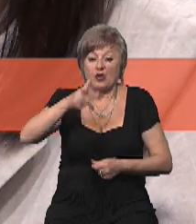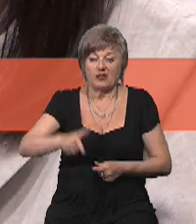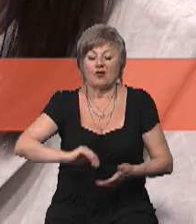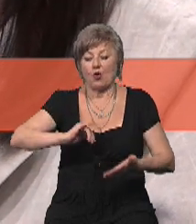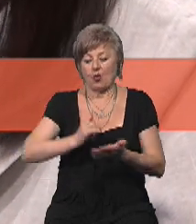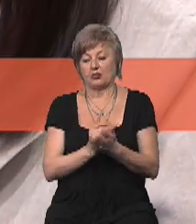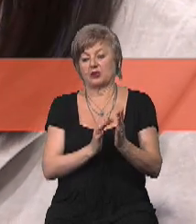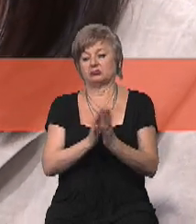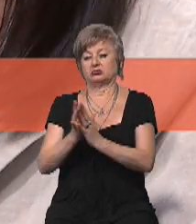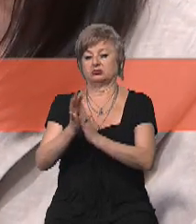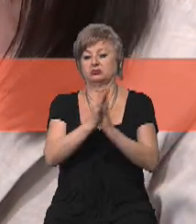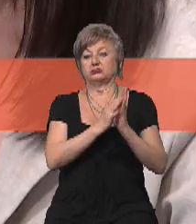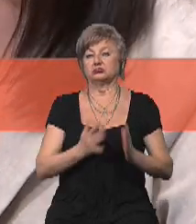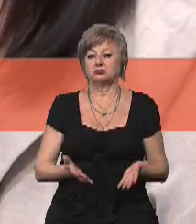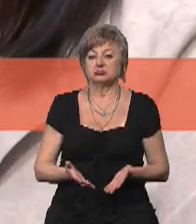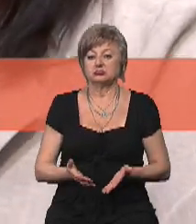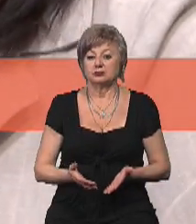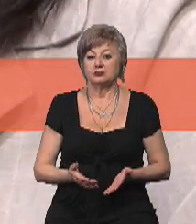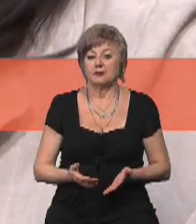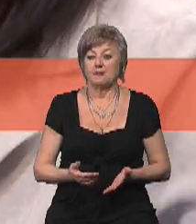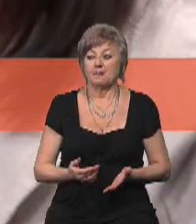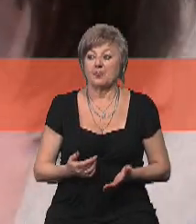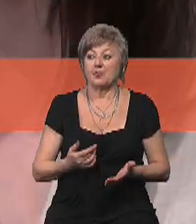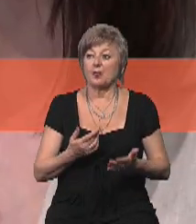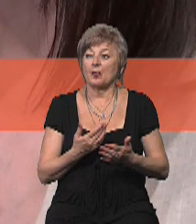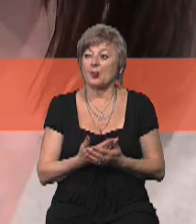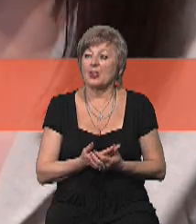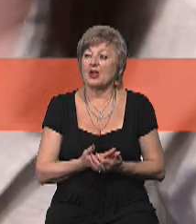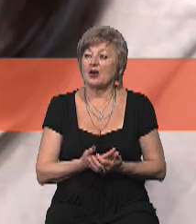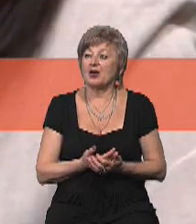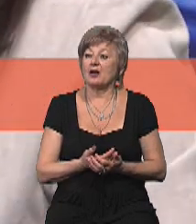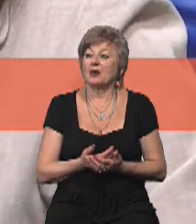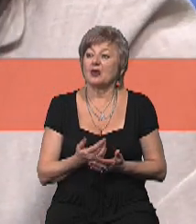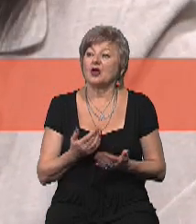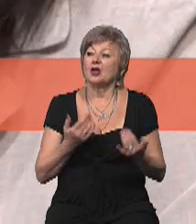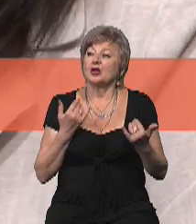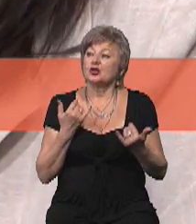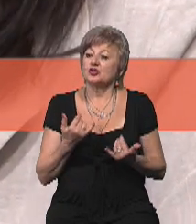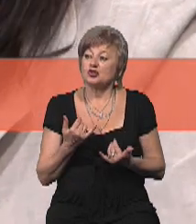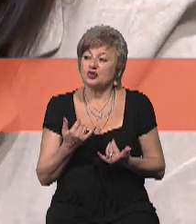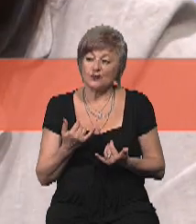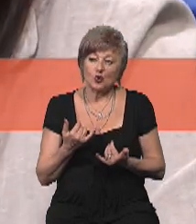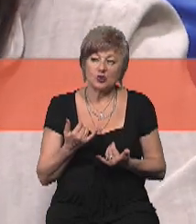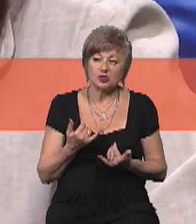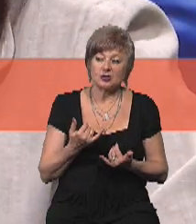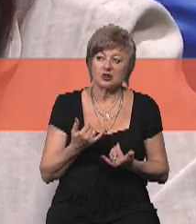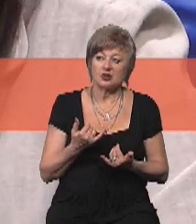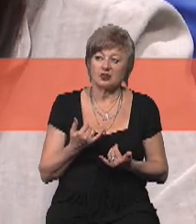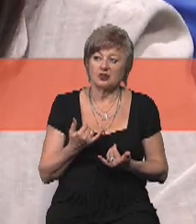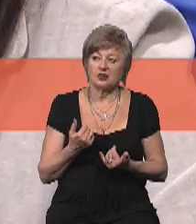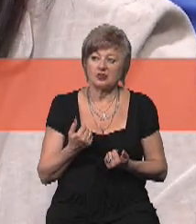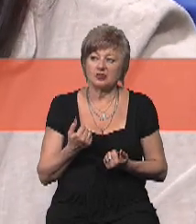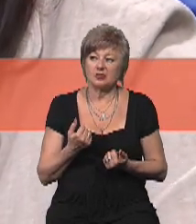заросла опять амброзией. А вы знаете, наш анонс в Фейсбуке, когда мы делали анонс этой программы сегодня, там уже появились комментарии, и вот